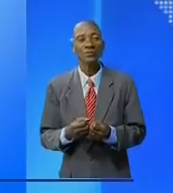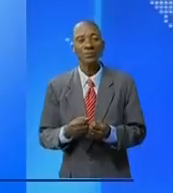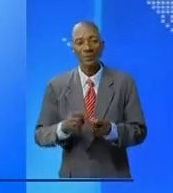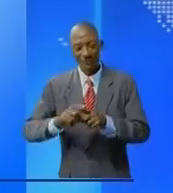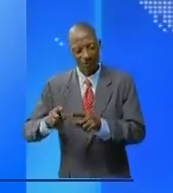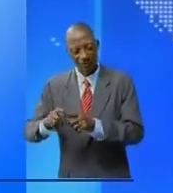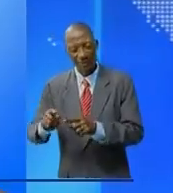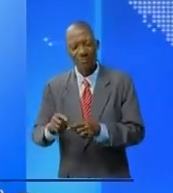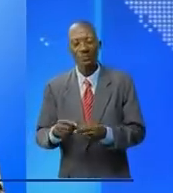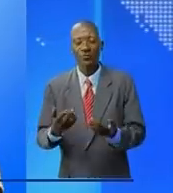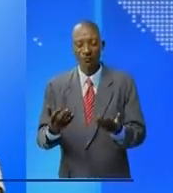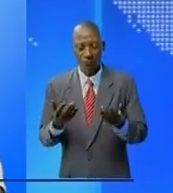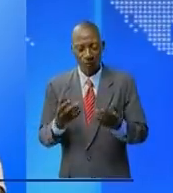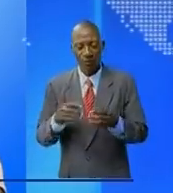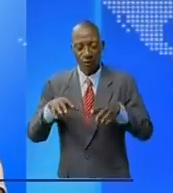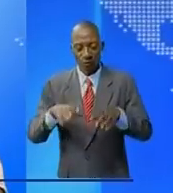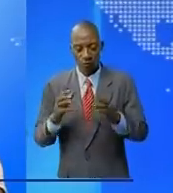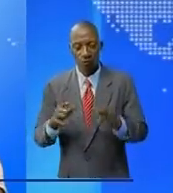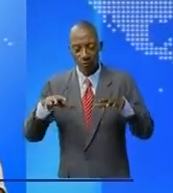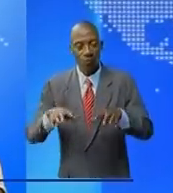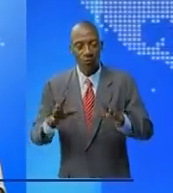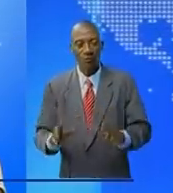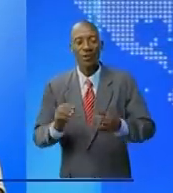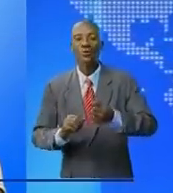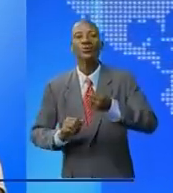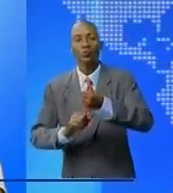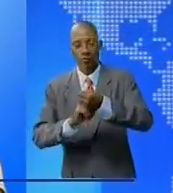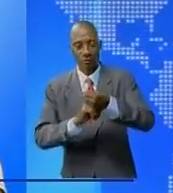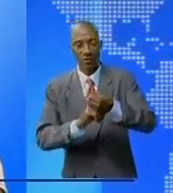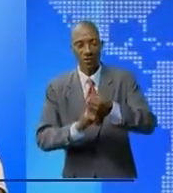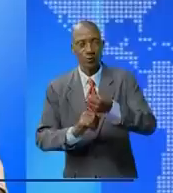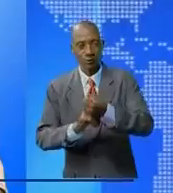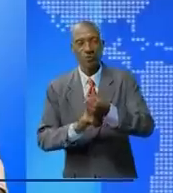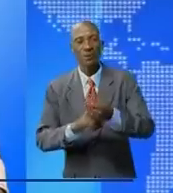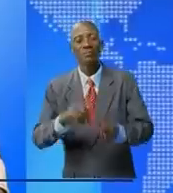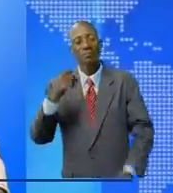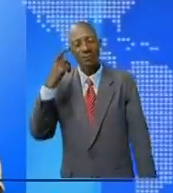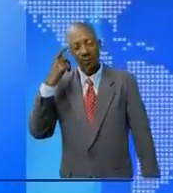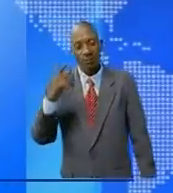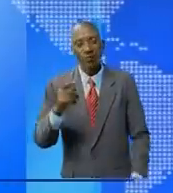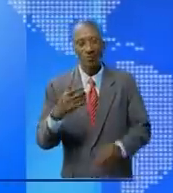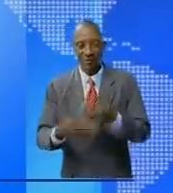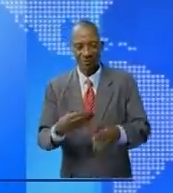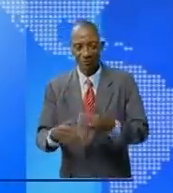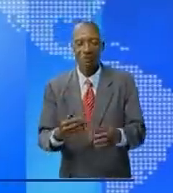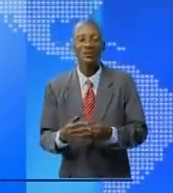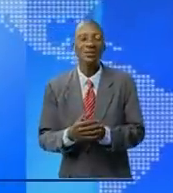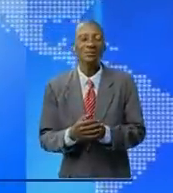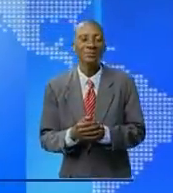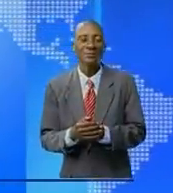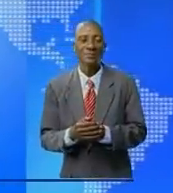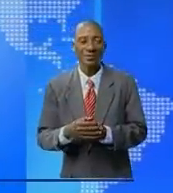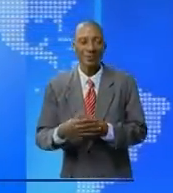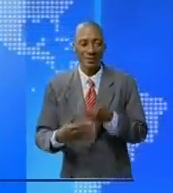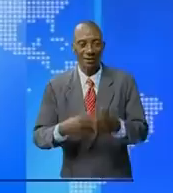l'étranger ont été reçus par le ministre d'État en charge du portefeuille. Les discussions ont tourné autour de la possibilité d'intervenir dans